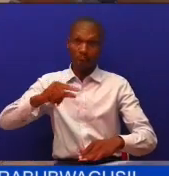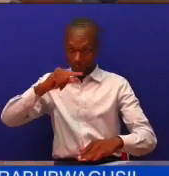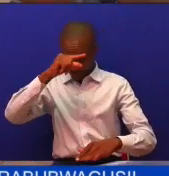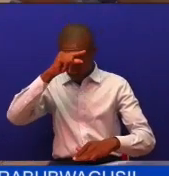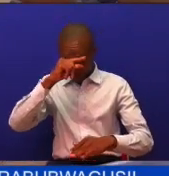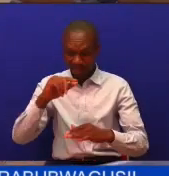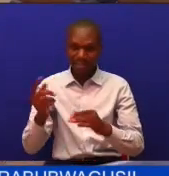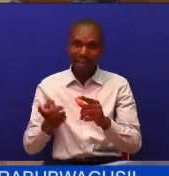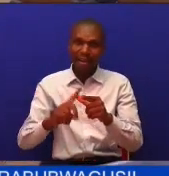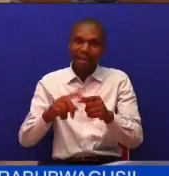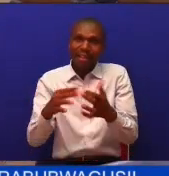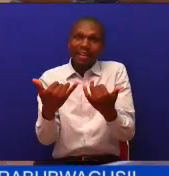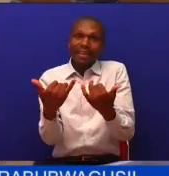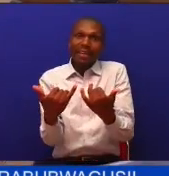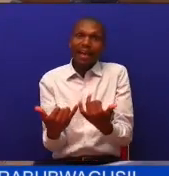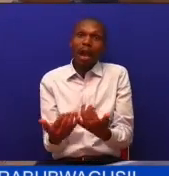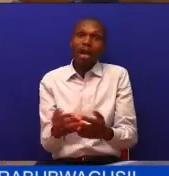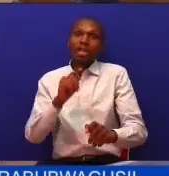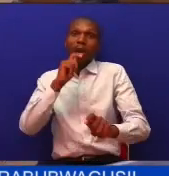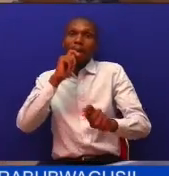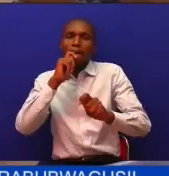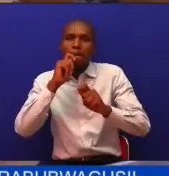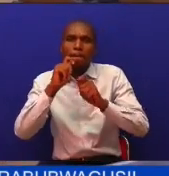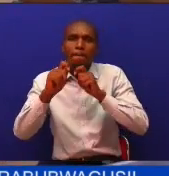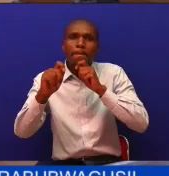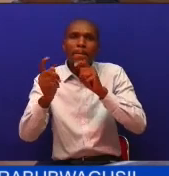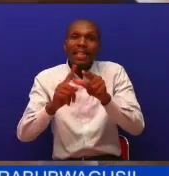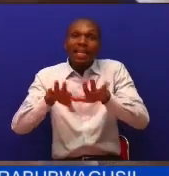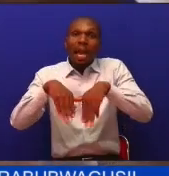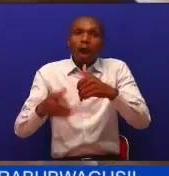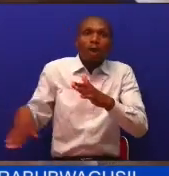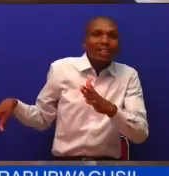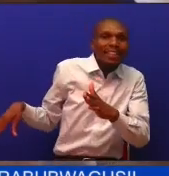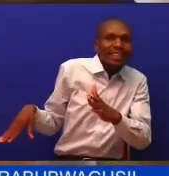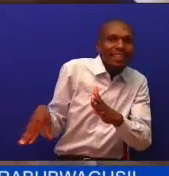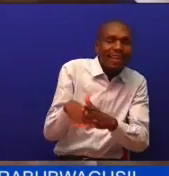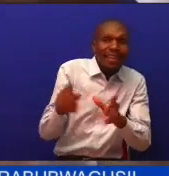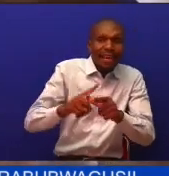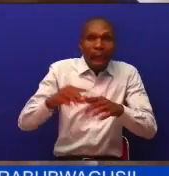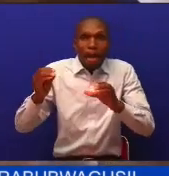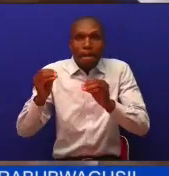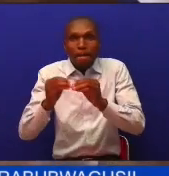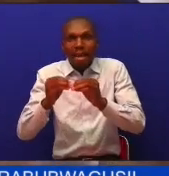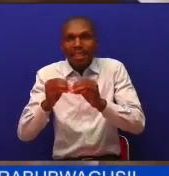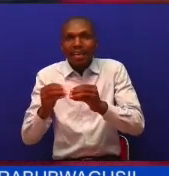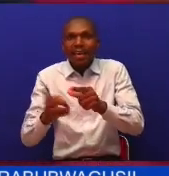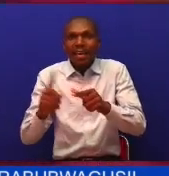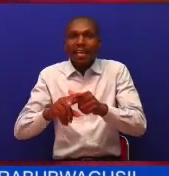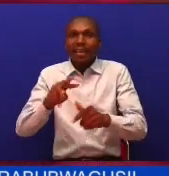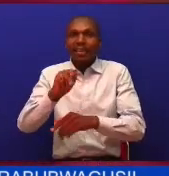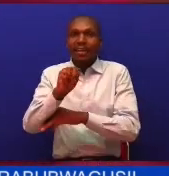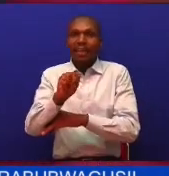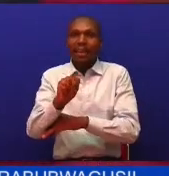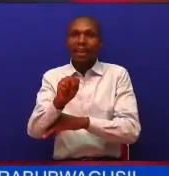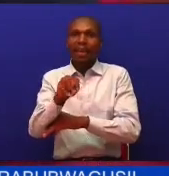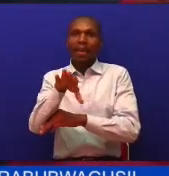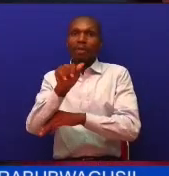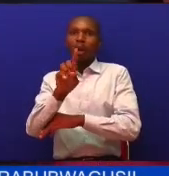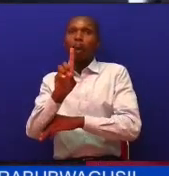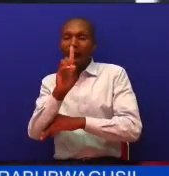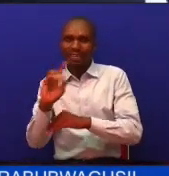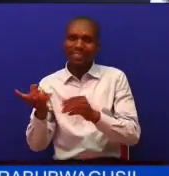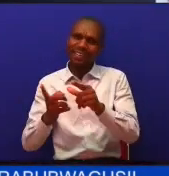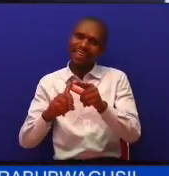songo. There was a motion on the impeachment. Asegi karo kiritu kili omo msebe wode chuni umosike Wycliffe